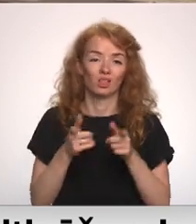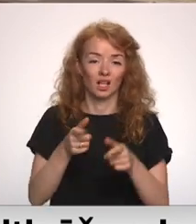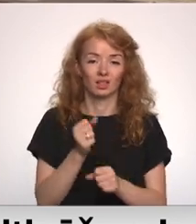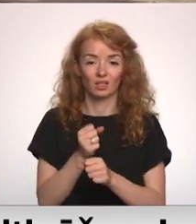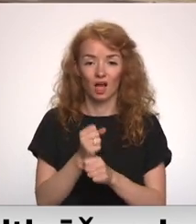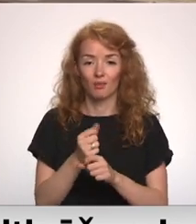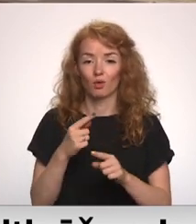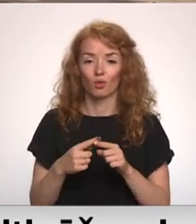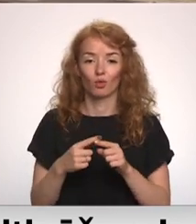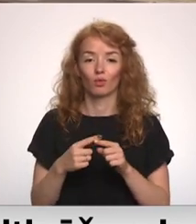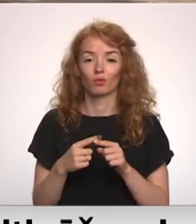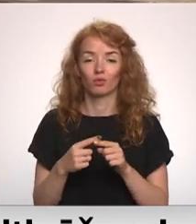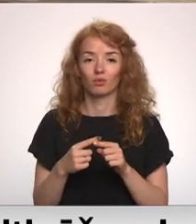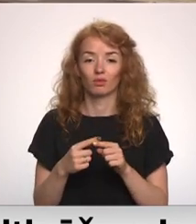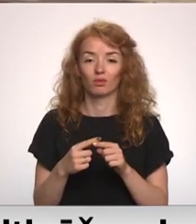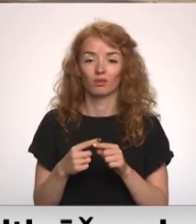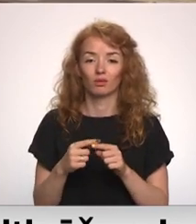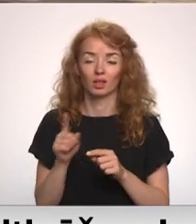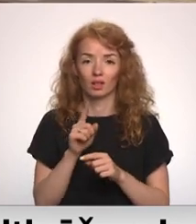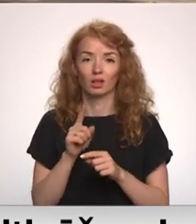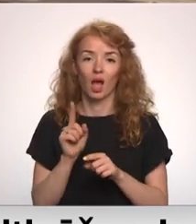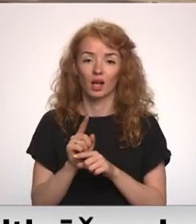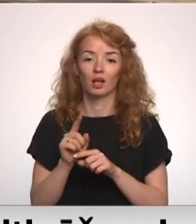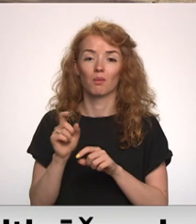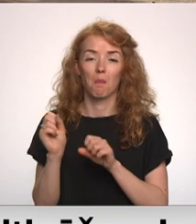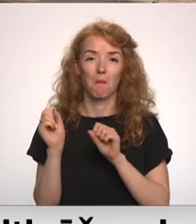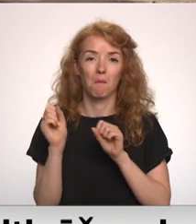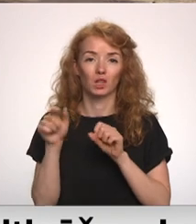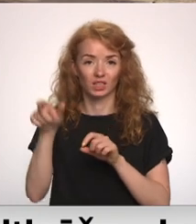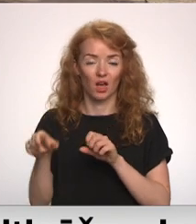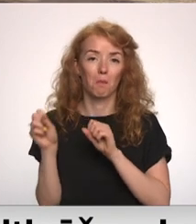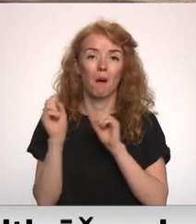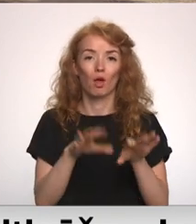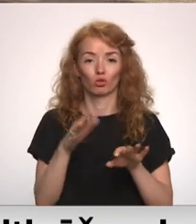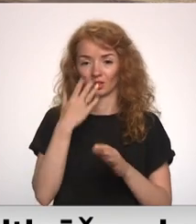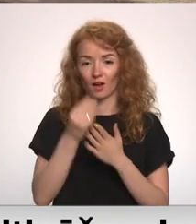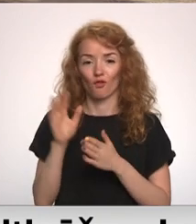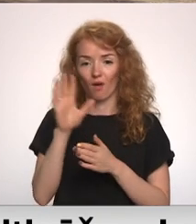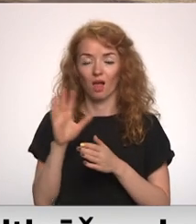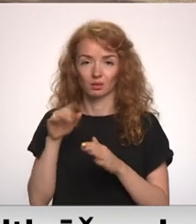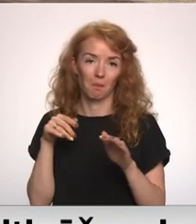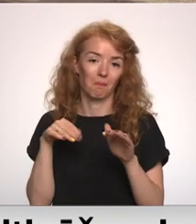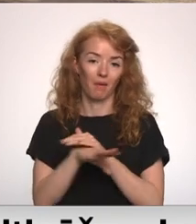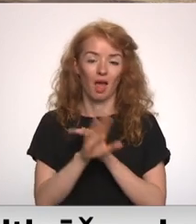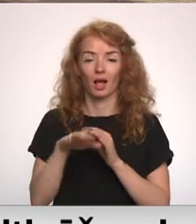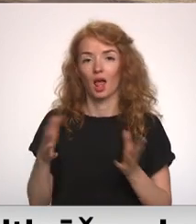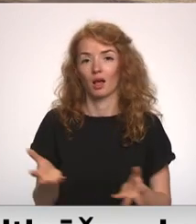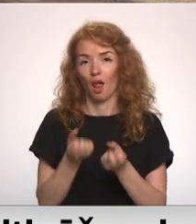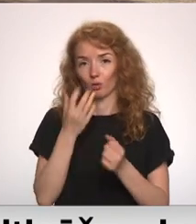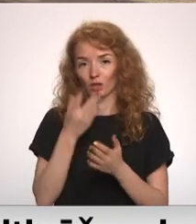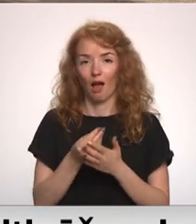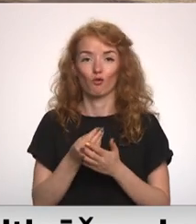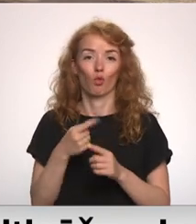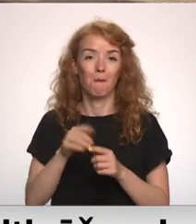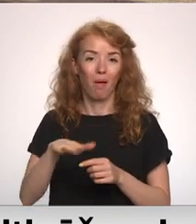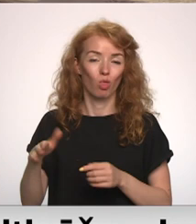Viņa aizloba prota, ir pamatuši savu valsti, ne uz kuru tu brauci, jā. Lai globtu savu bērnu dzīvības